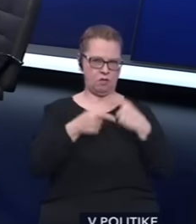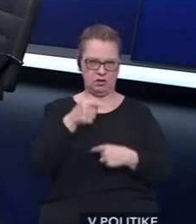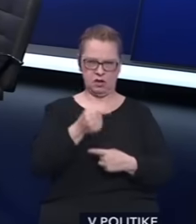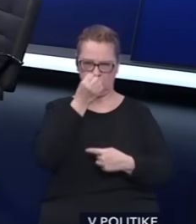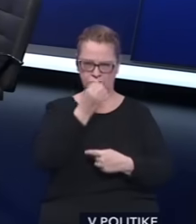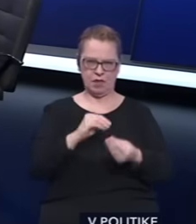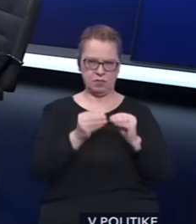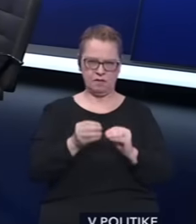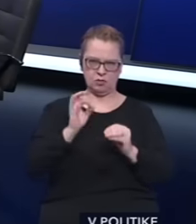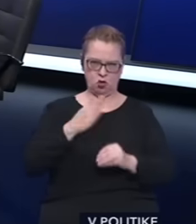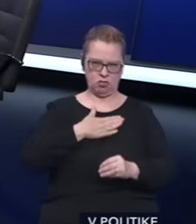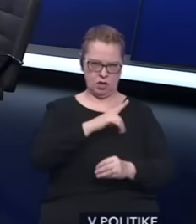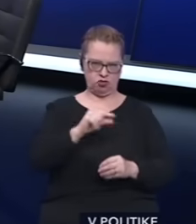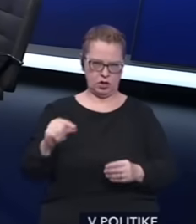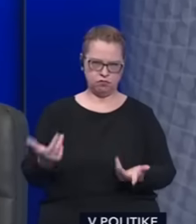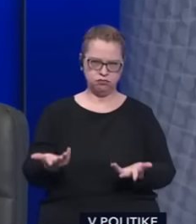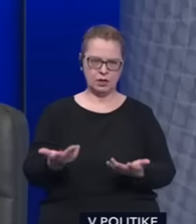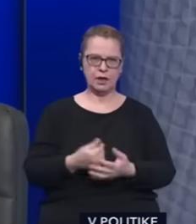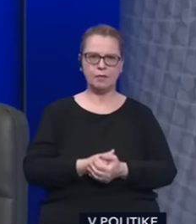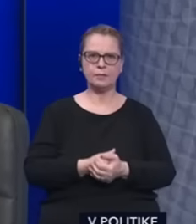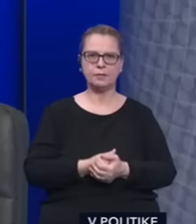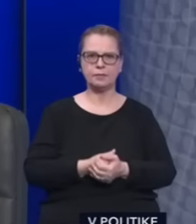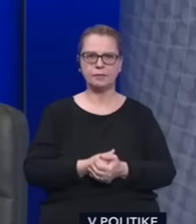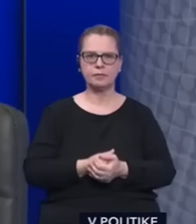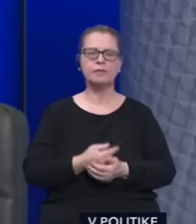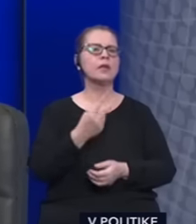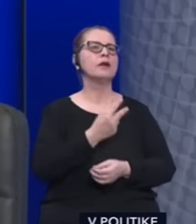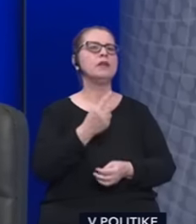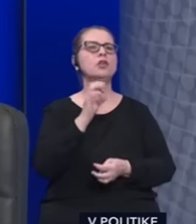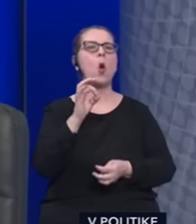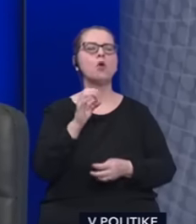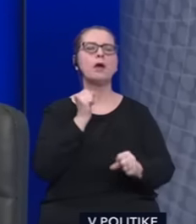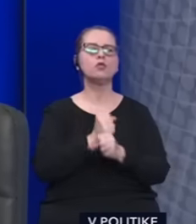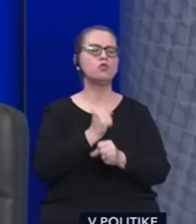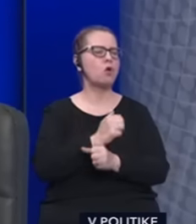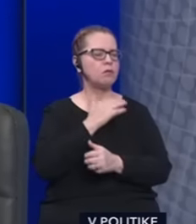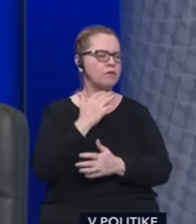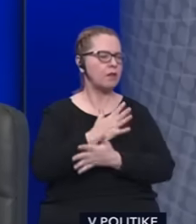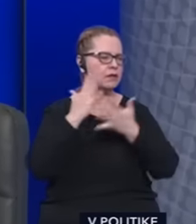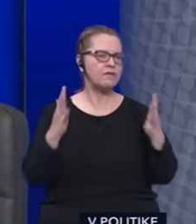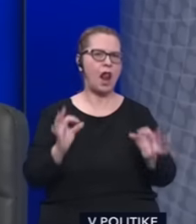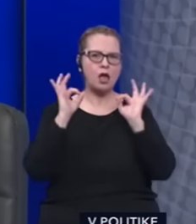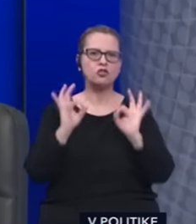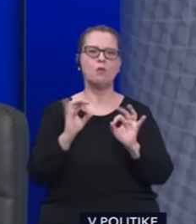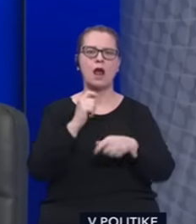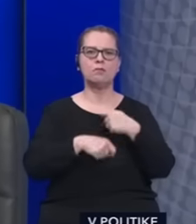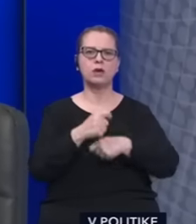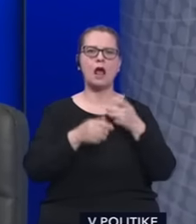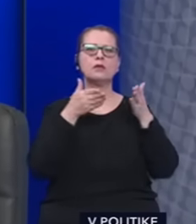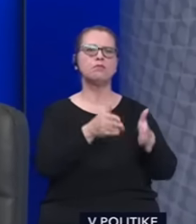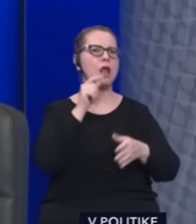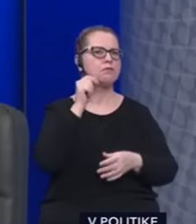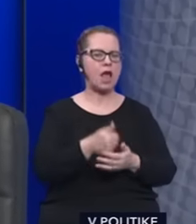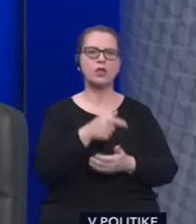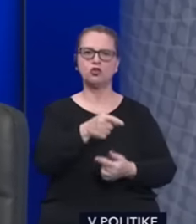republiky. Viktor Orbán urobil veľký kus práce pre Maďarov. A ja som vždy hovoril, že Viktor Orbán to, čo robí pre Maďarov, je